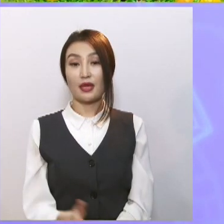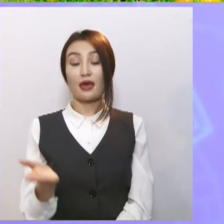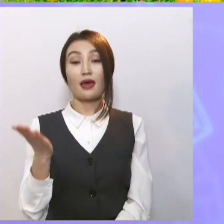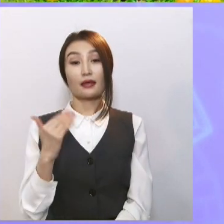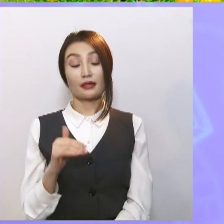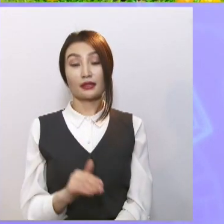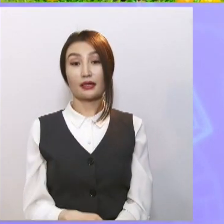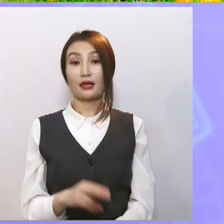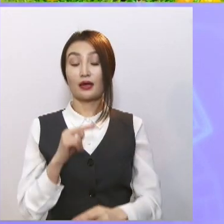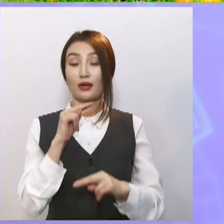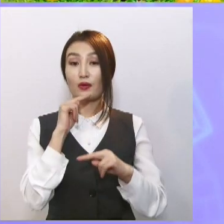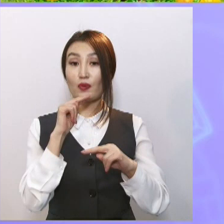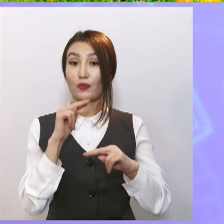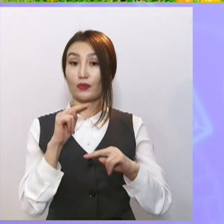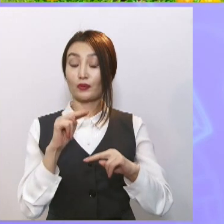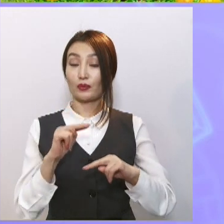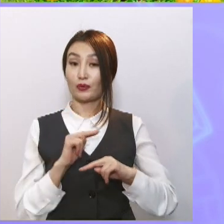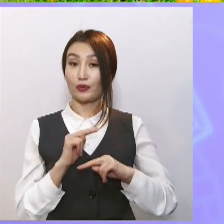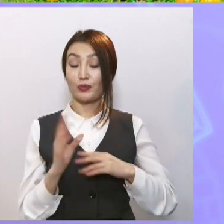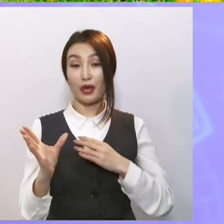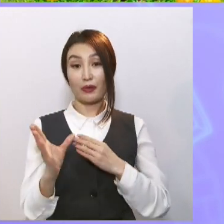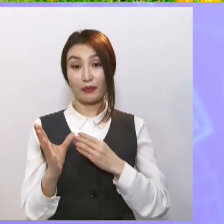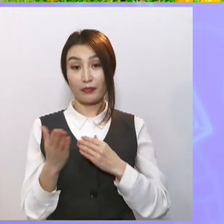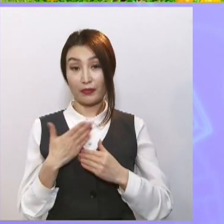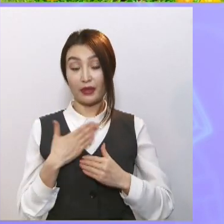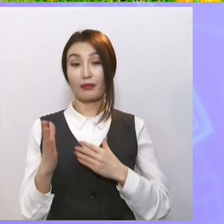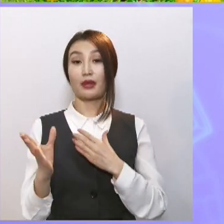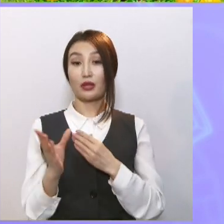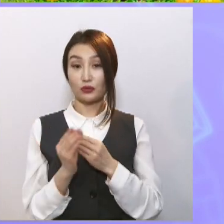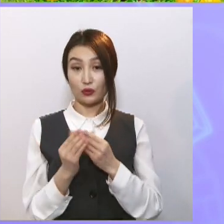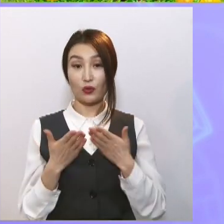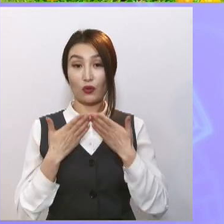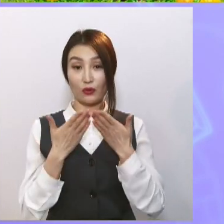Келгиле, көңүл буруп, мени менен чогуу окугула.